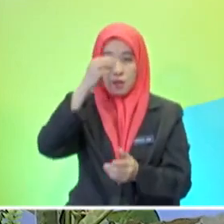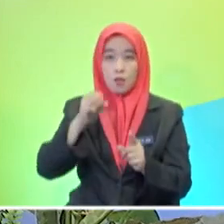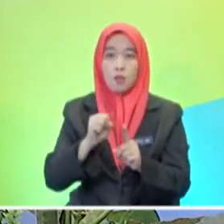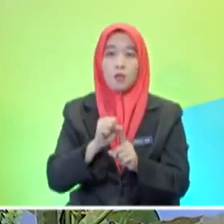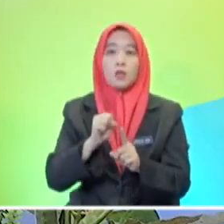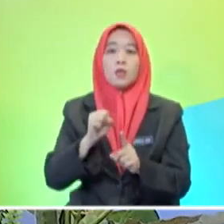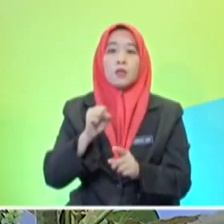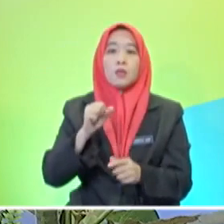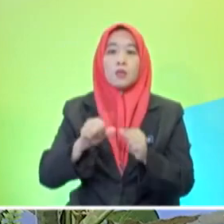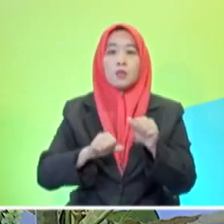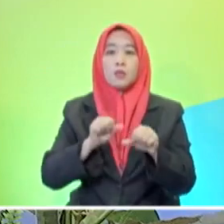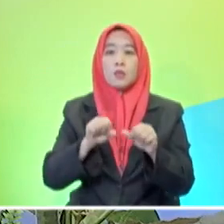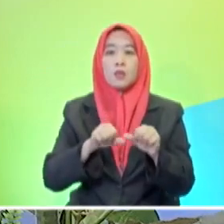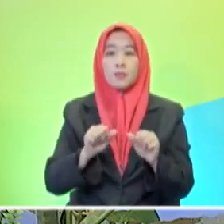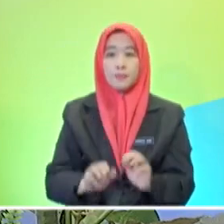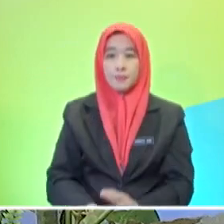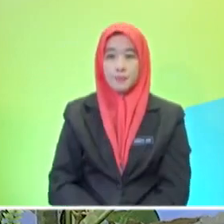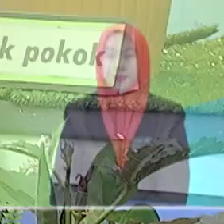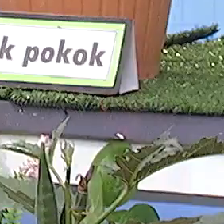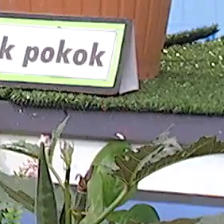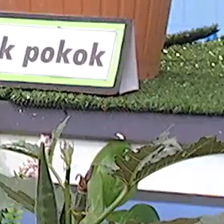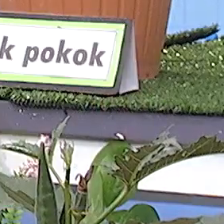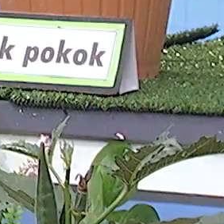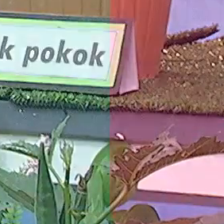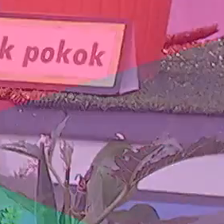kita saksikan profil beliau.